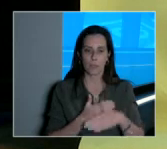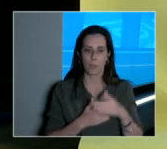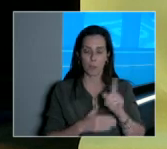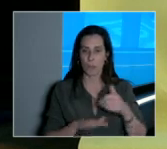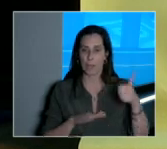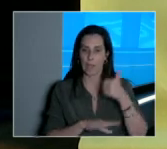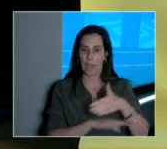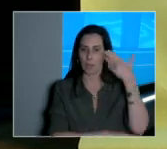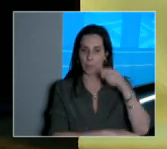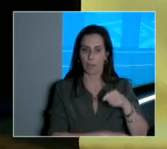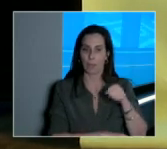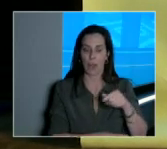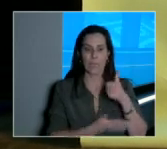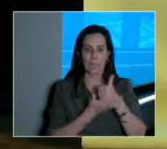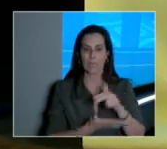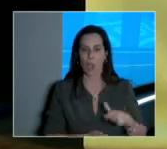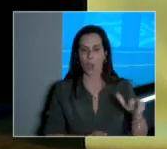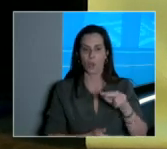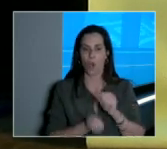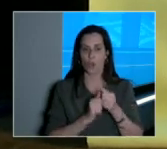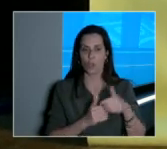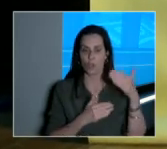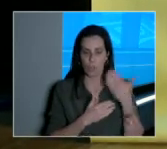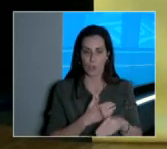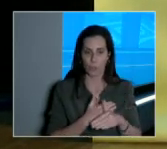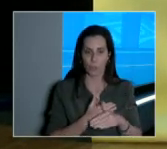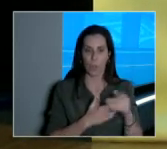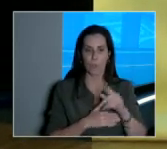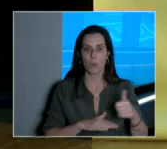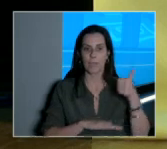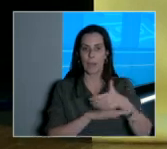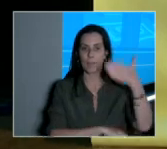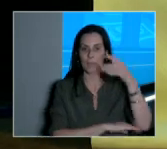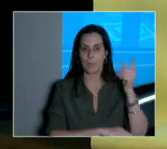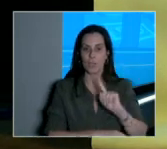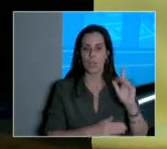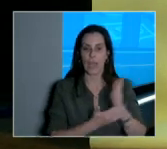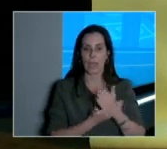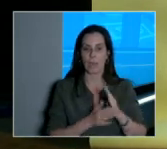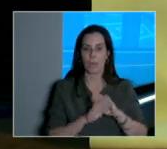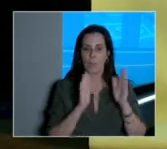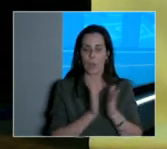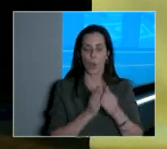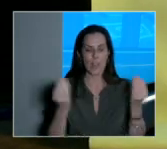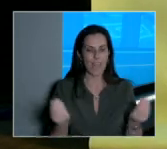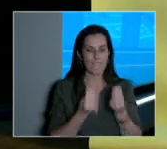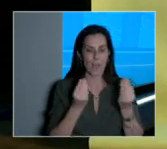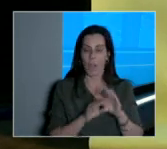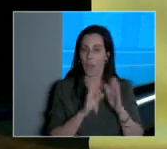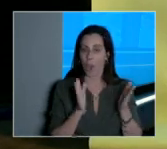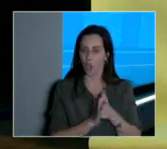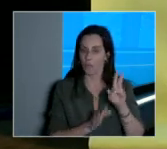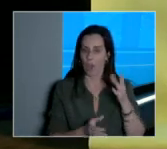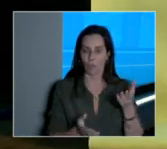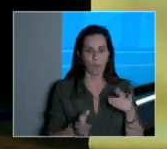מי שמנהל את המדינה אלה נציגי הציבור, או שבסופו של דבר מי שינהל את המדינה ומי שיחליט בכל נושא ונושא, כי הכל